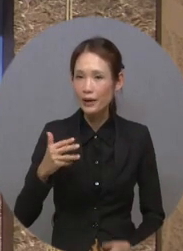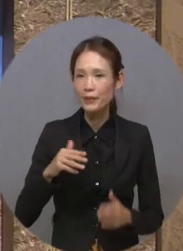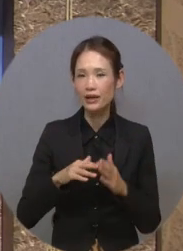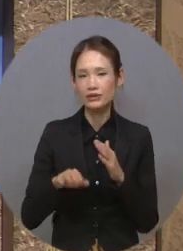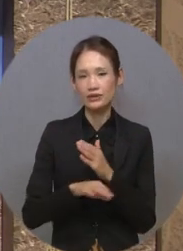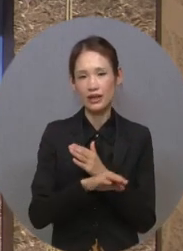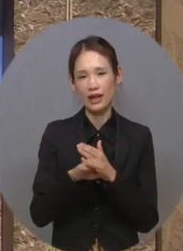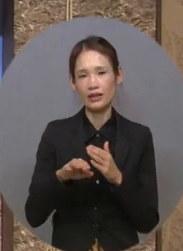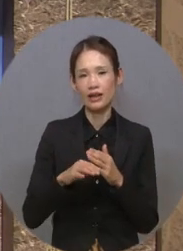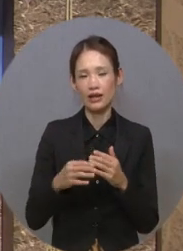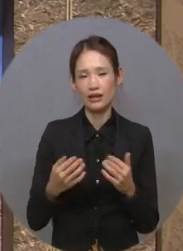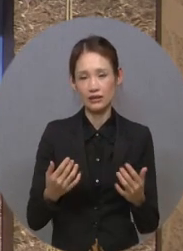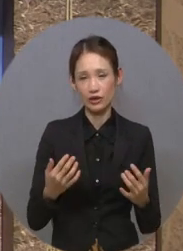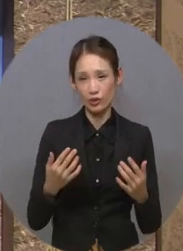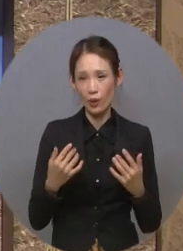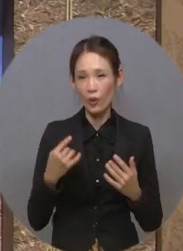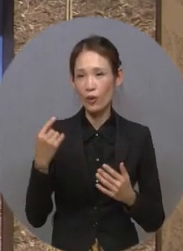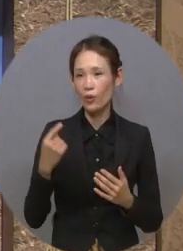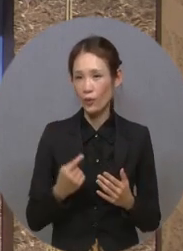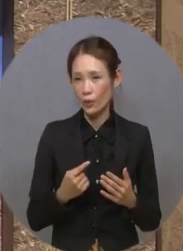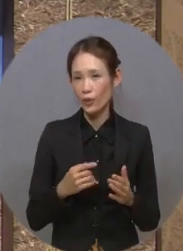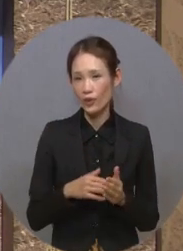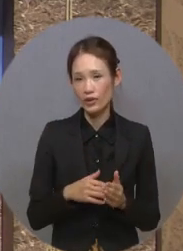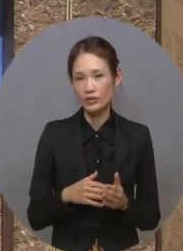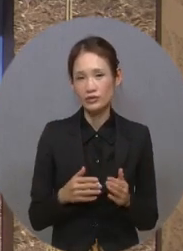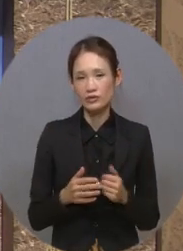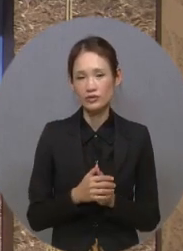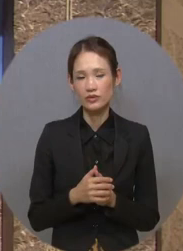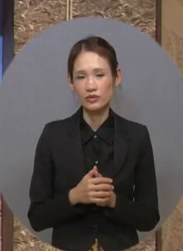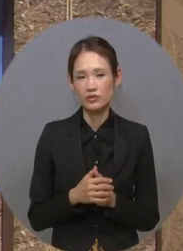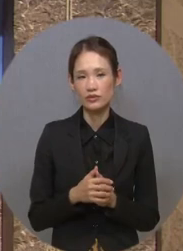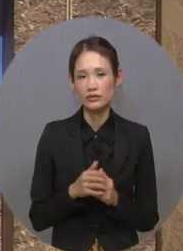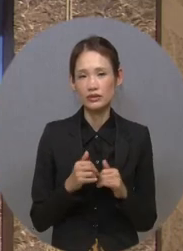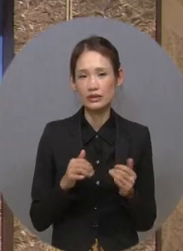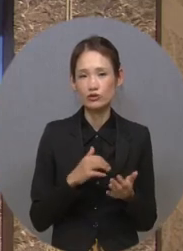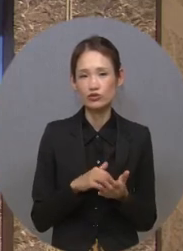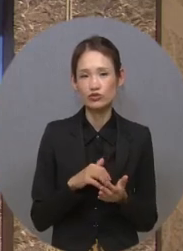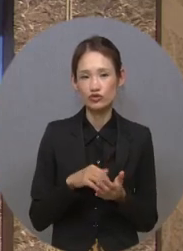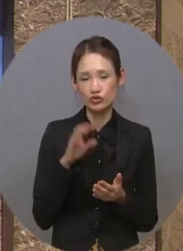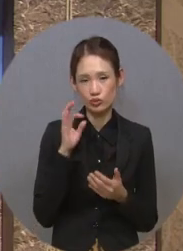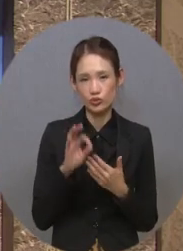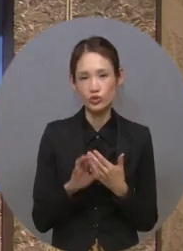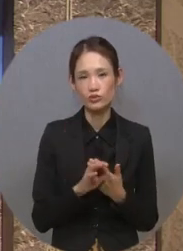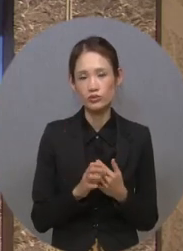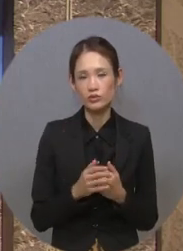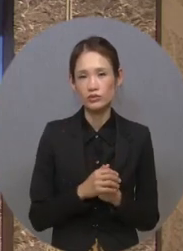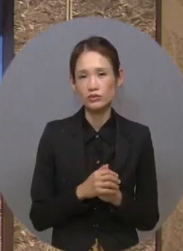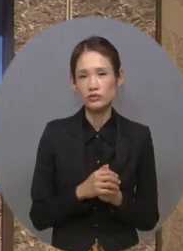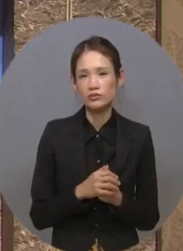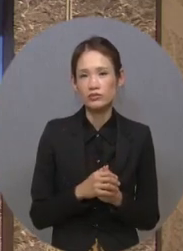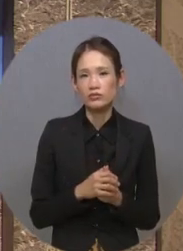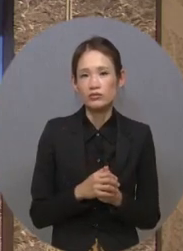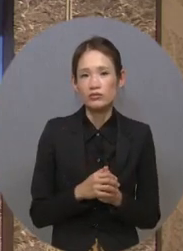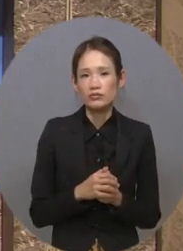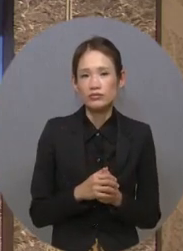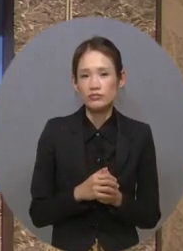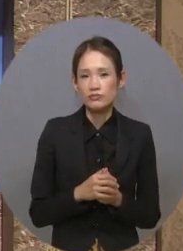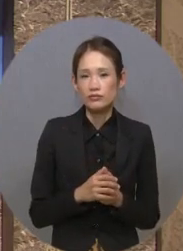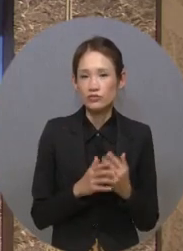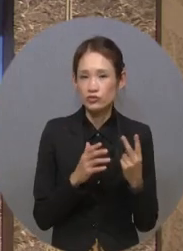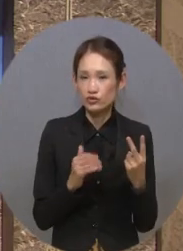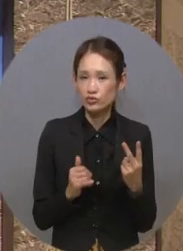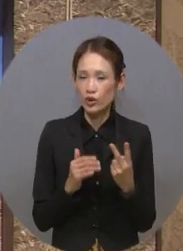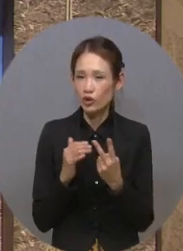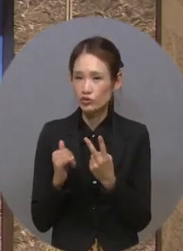6,800세대가 유입되거든요. 네. 거기만 해도 만 인구로 따지면 요새 뭐 두 명씩만 잡아도